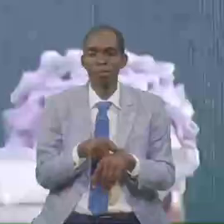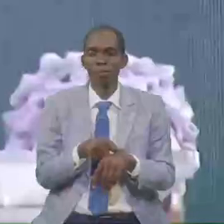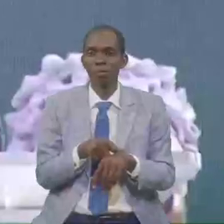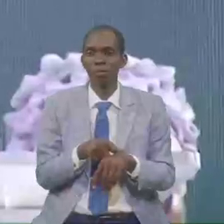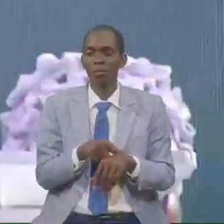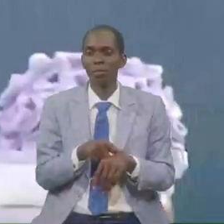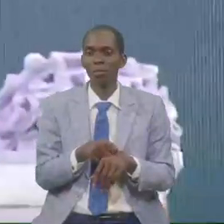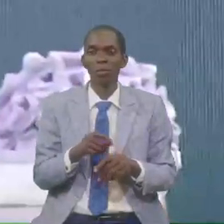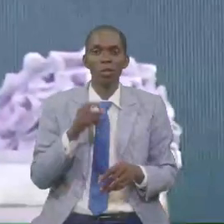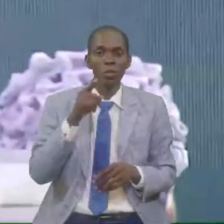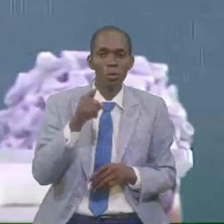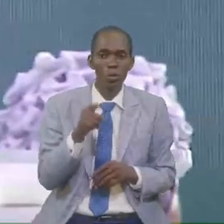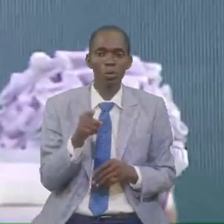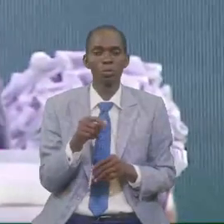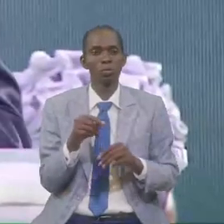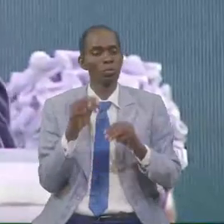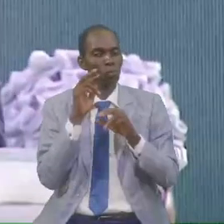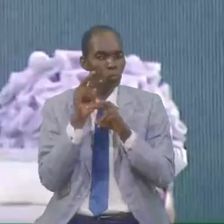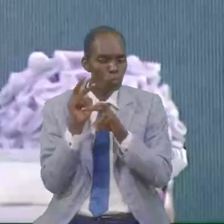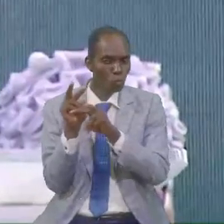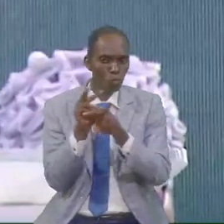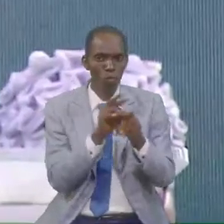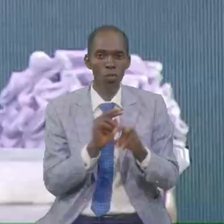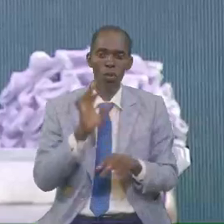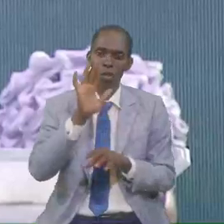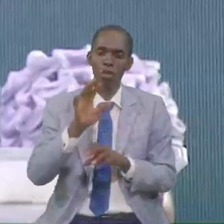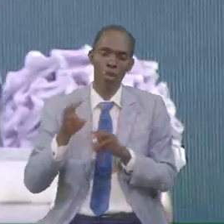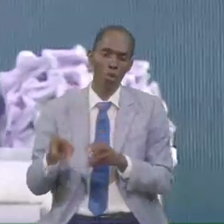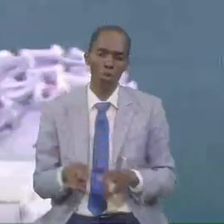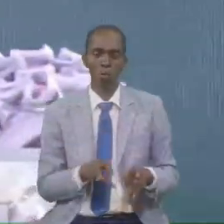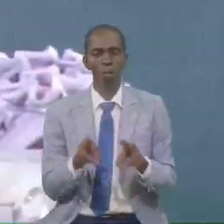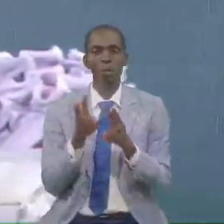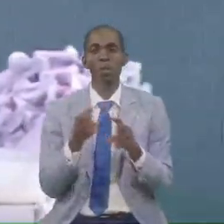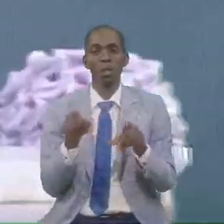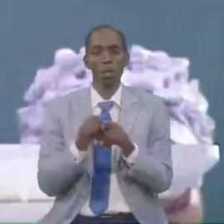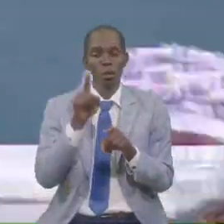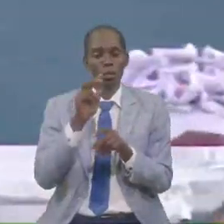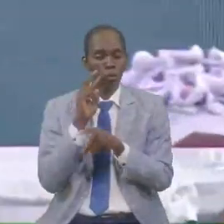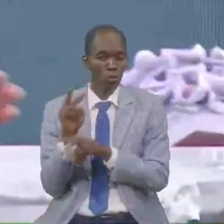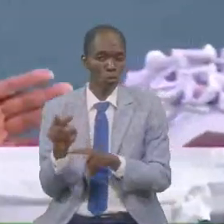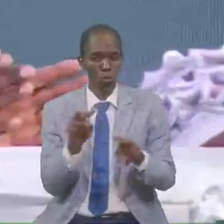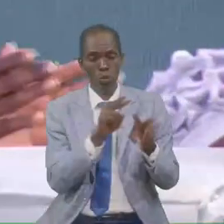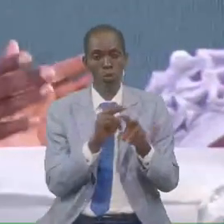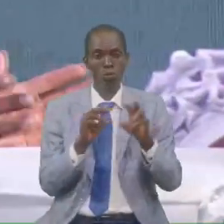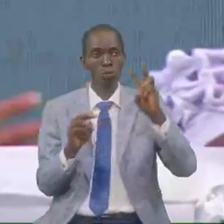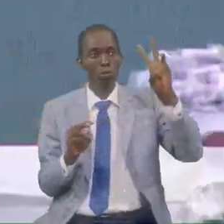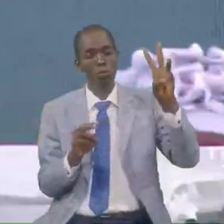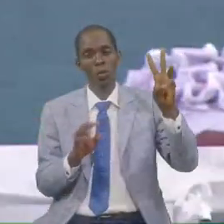Quand tu veilles sur tes paroles, tu veilles sur tes voix. Quand tu veilles sur tes paroles,